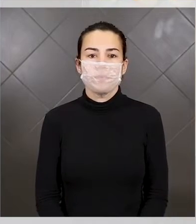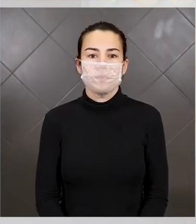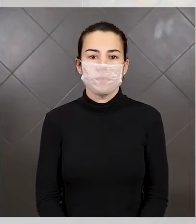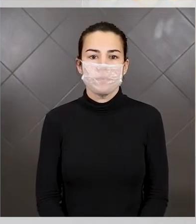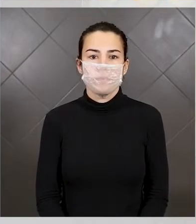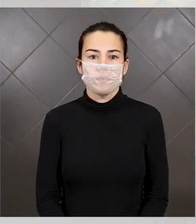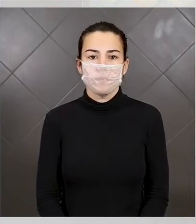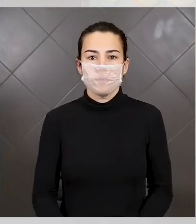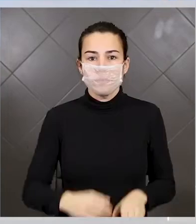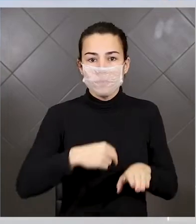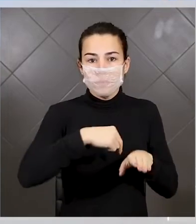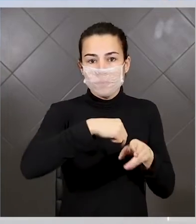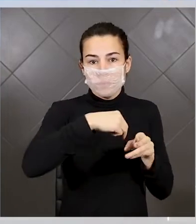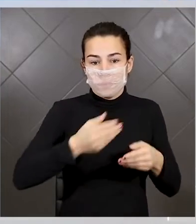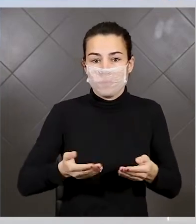pels costats.